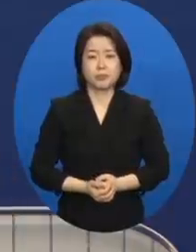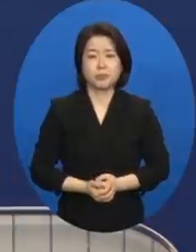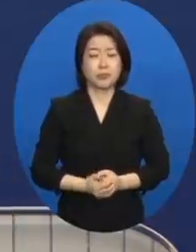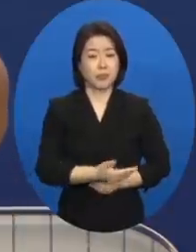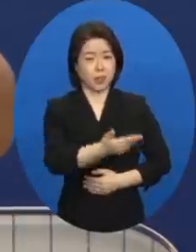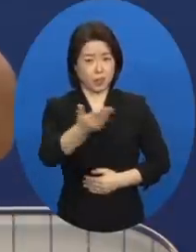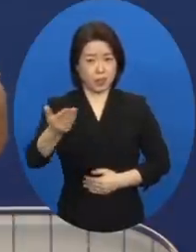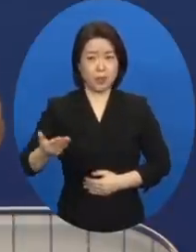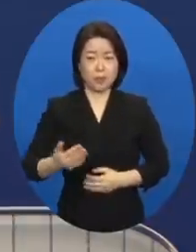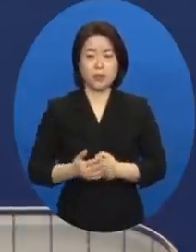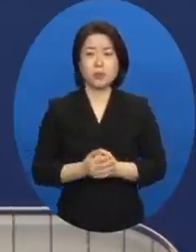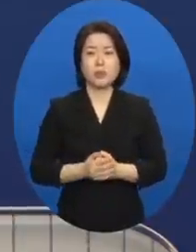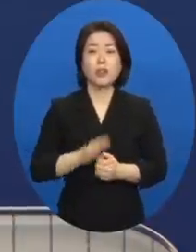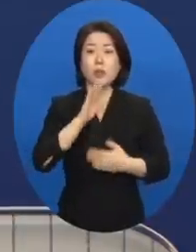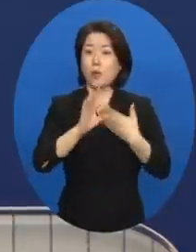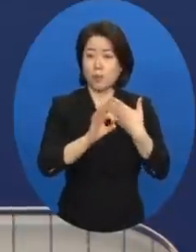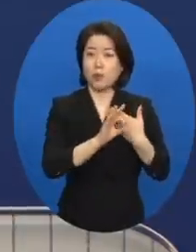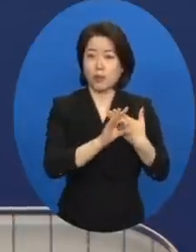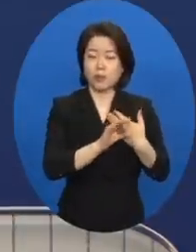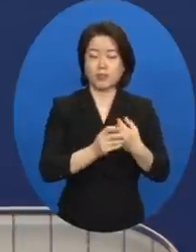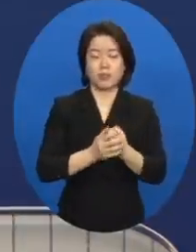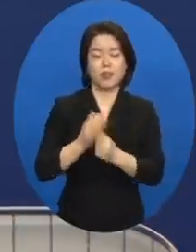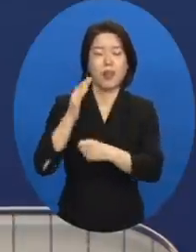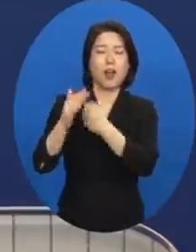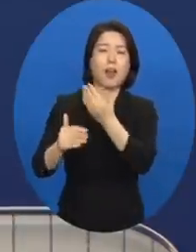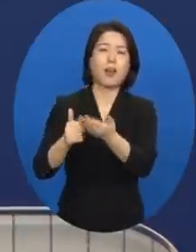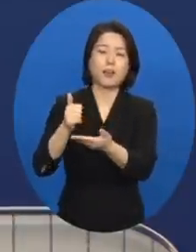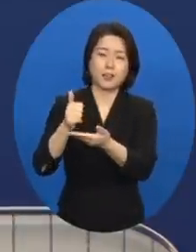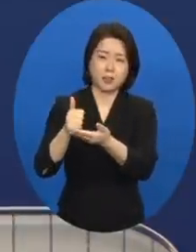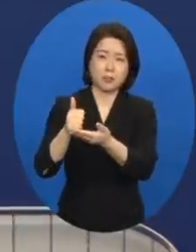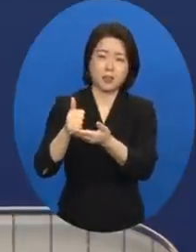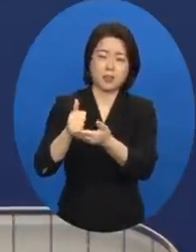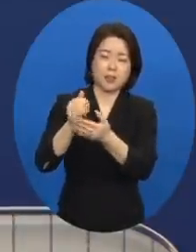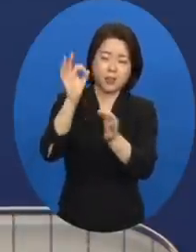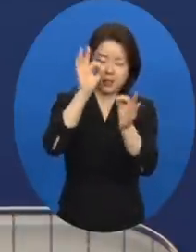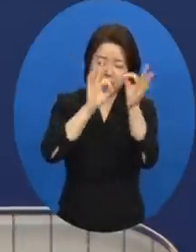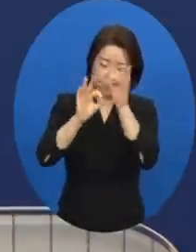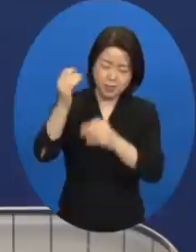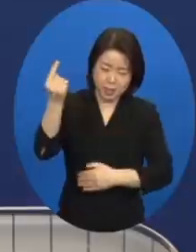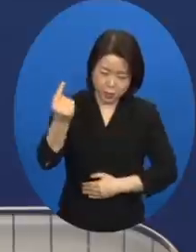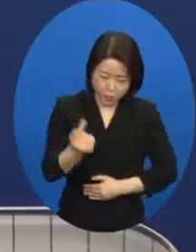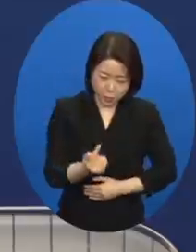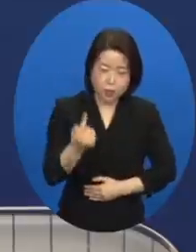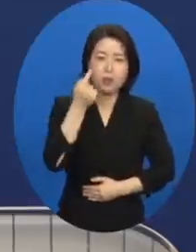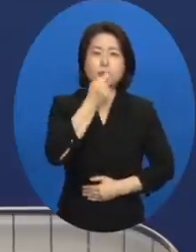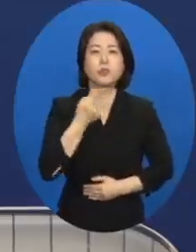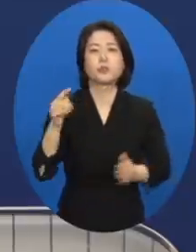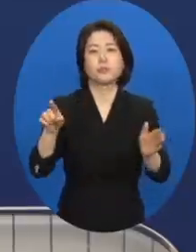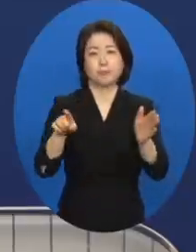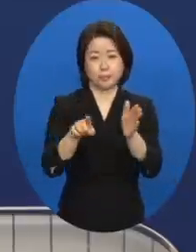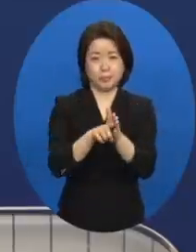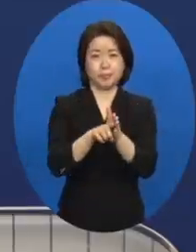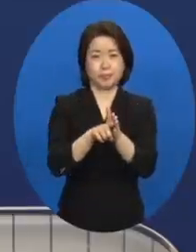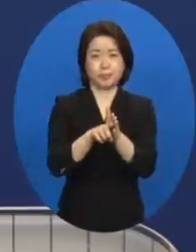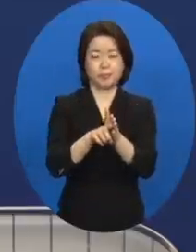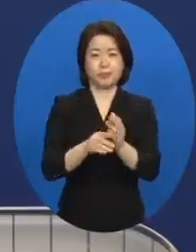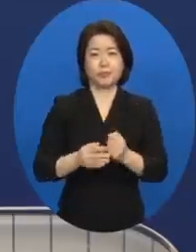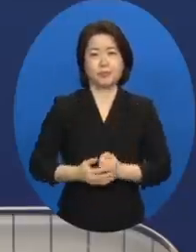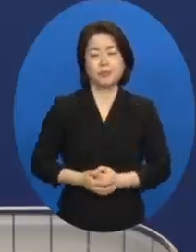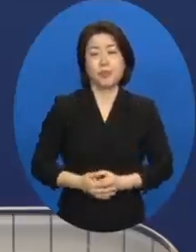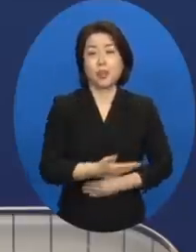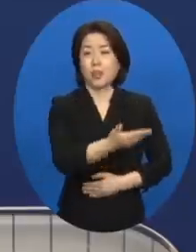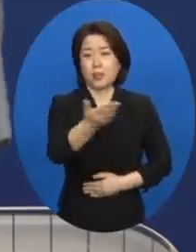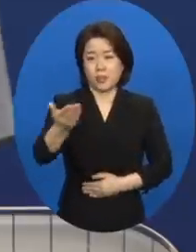여러분, 그러면 하나님이 찾아오실 줄 믿습니다. 여러분,